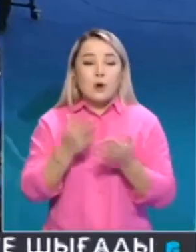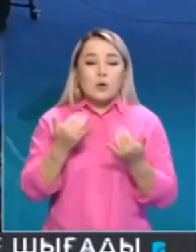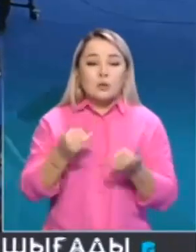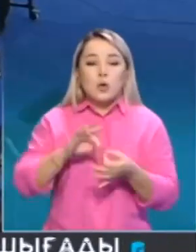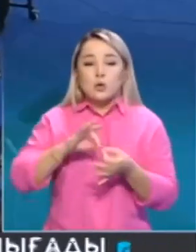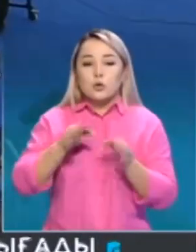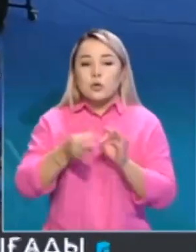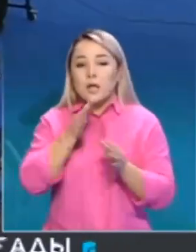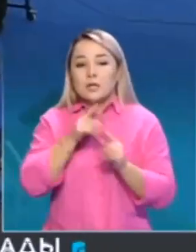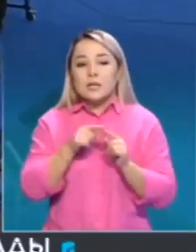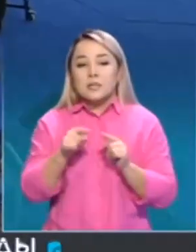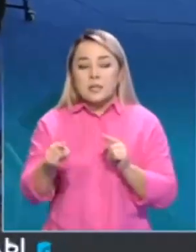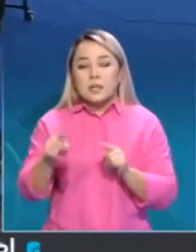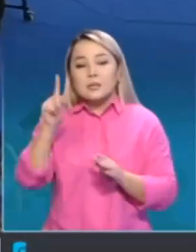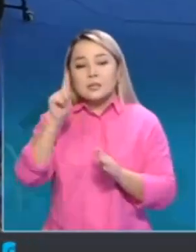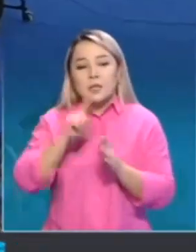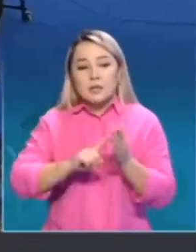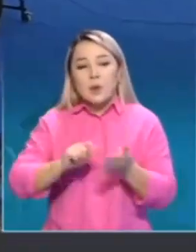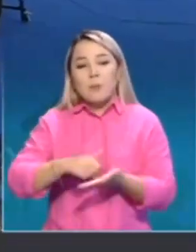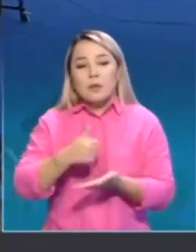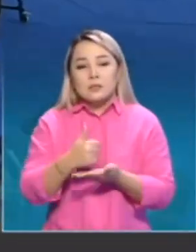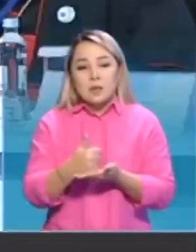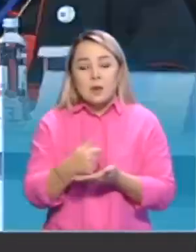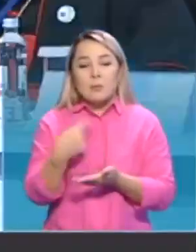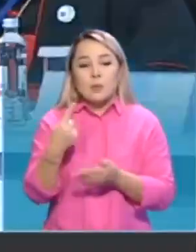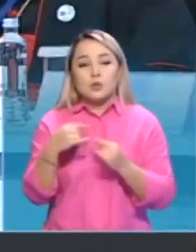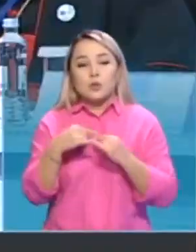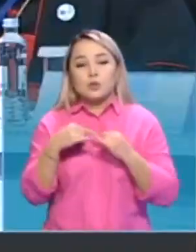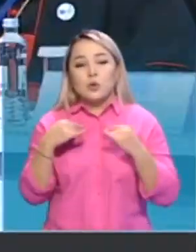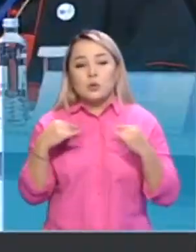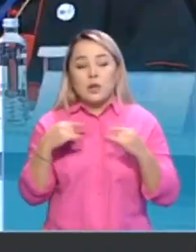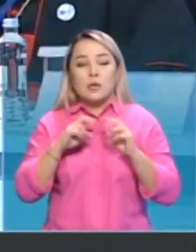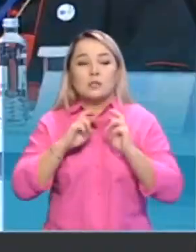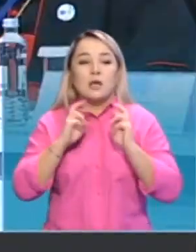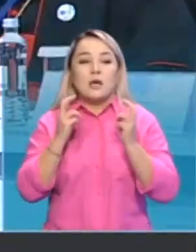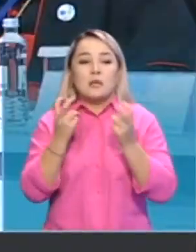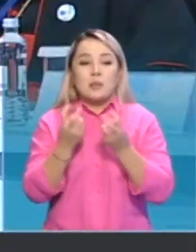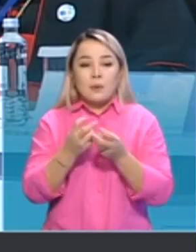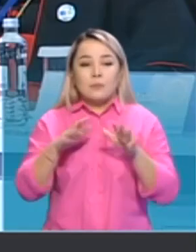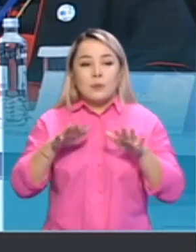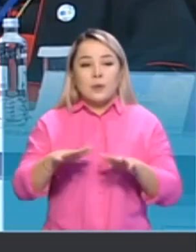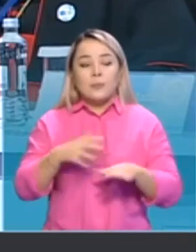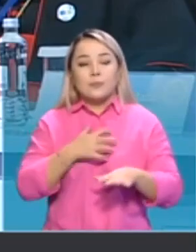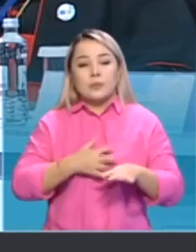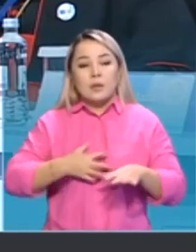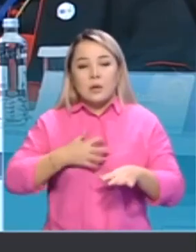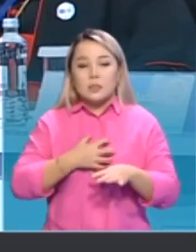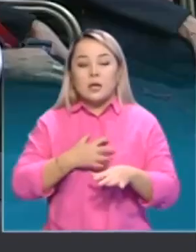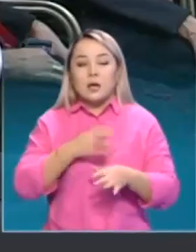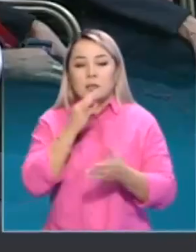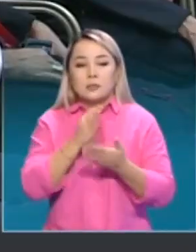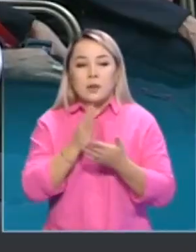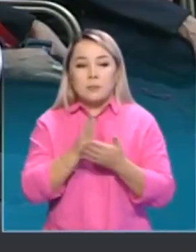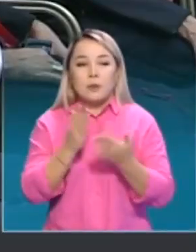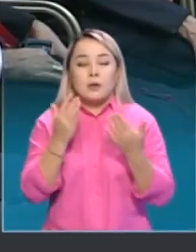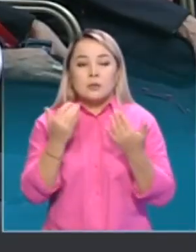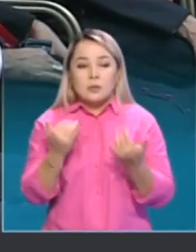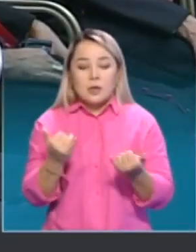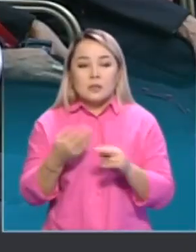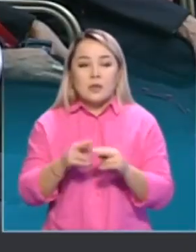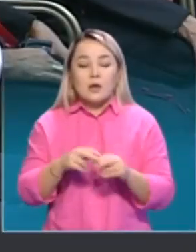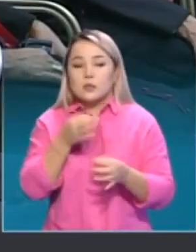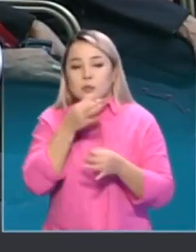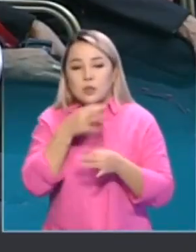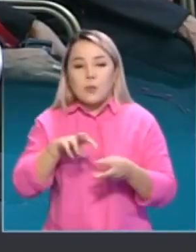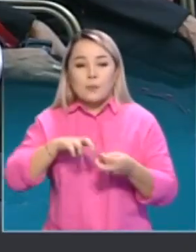күрделі кезеңде дін басылардың бір үстіл басында жиналуы айрықша маңызды. Олар кез келген